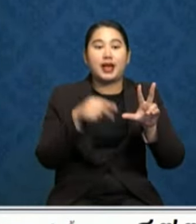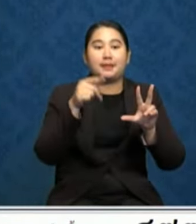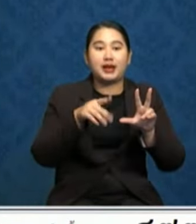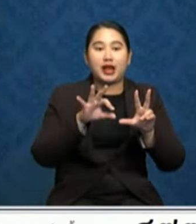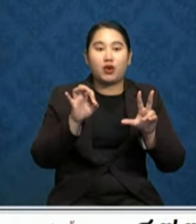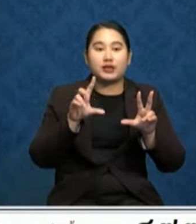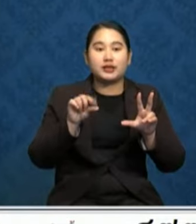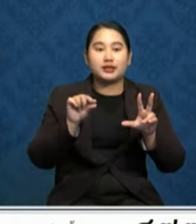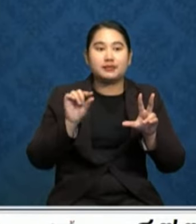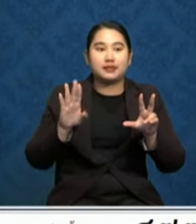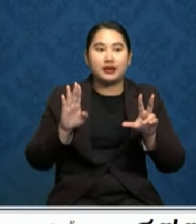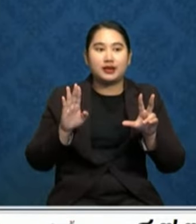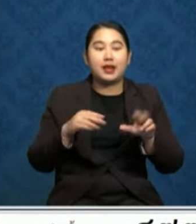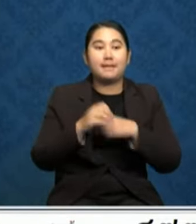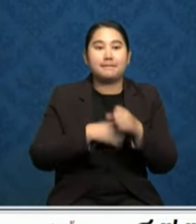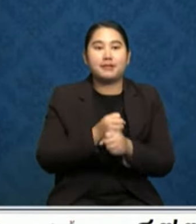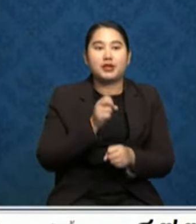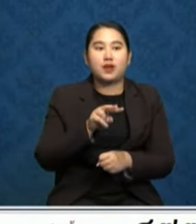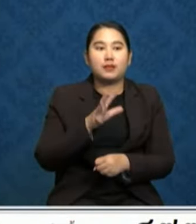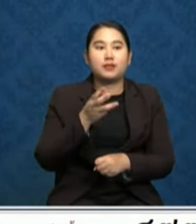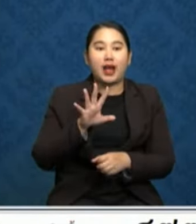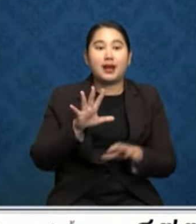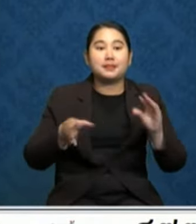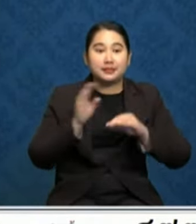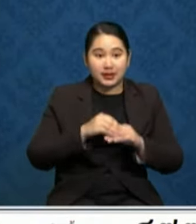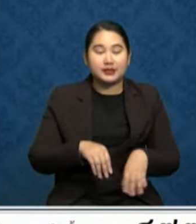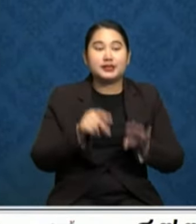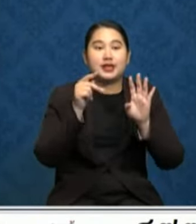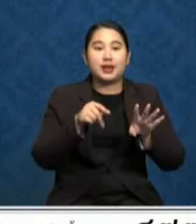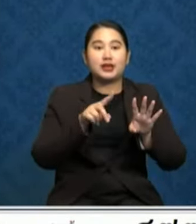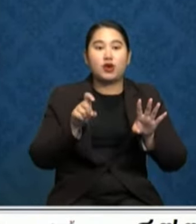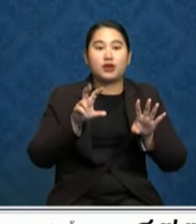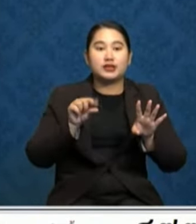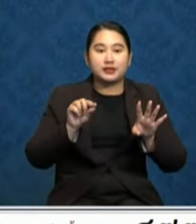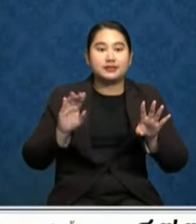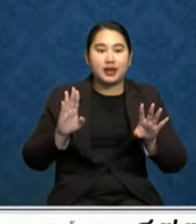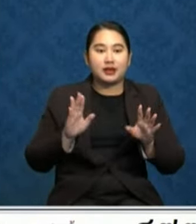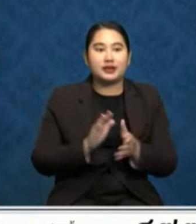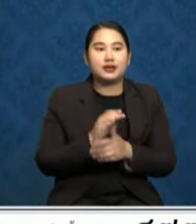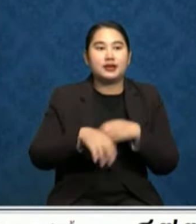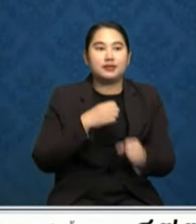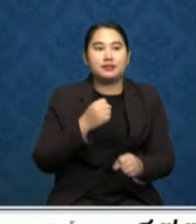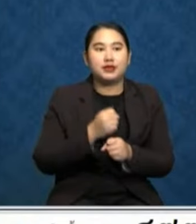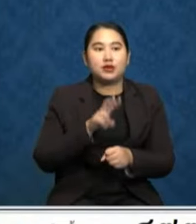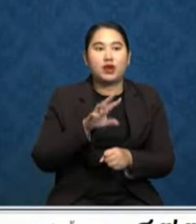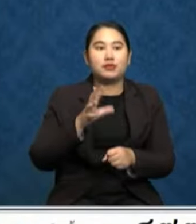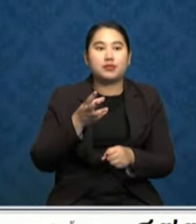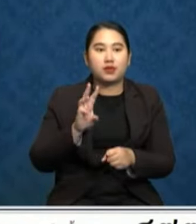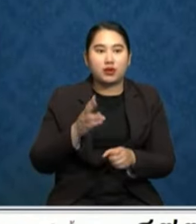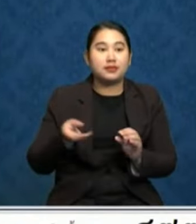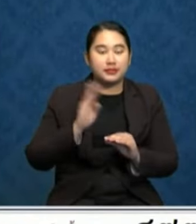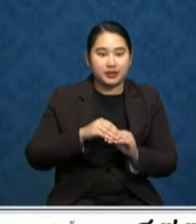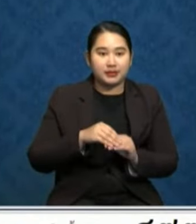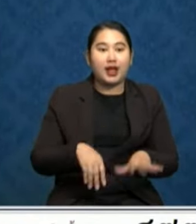3,920 บาทนะครับปี65เพิ่มขึ้นมาเป็น 4,120 บาทปี66เพิ่มขึ้นมา